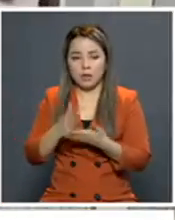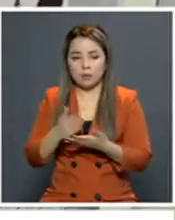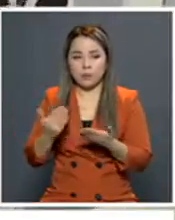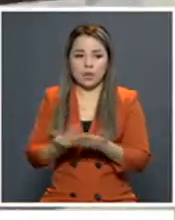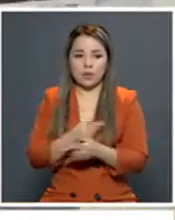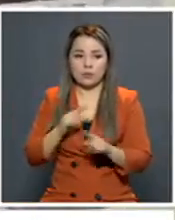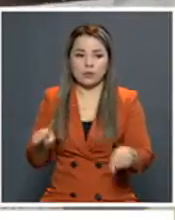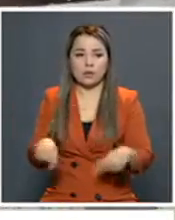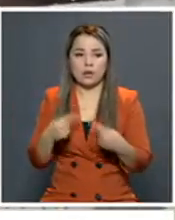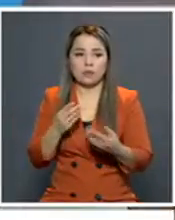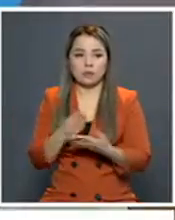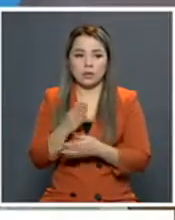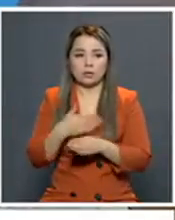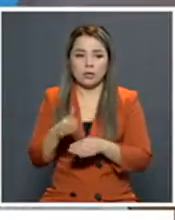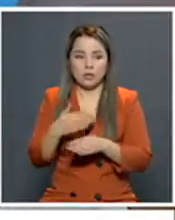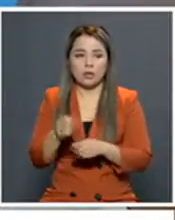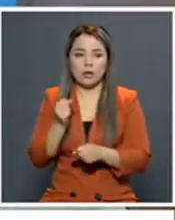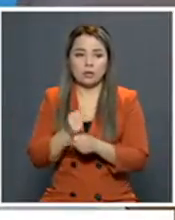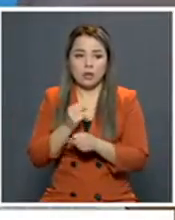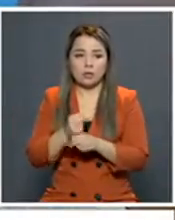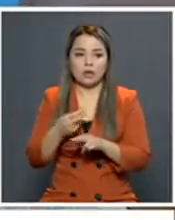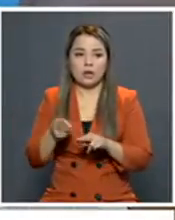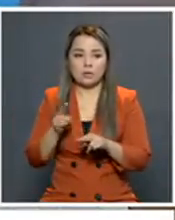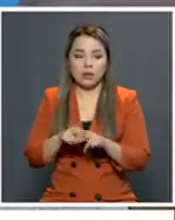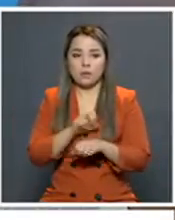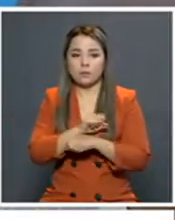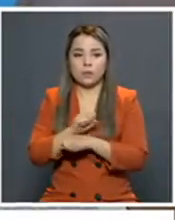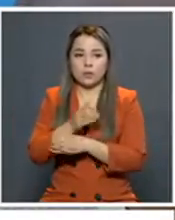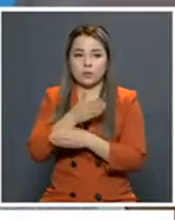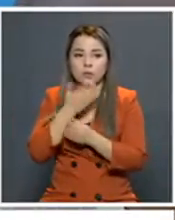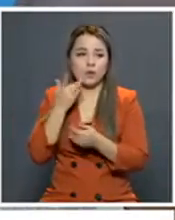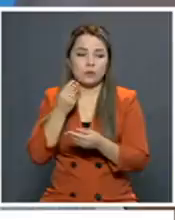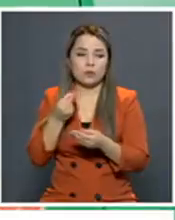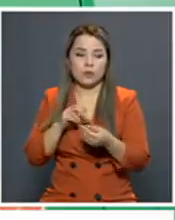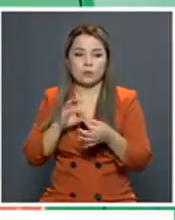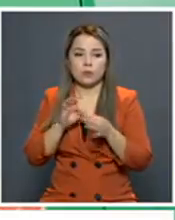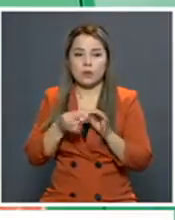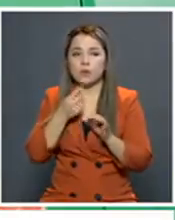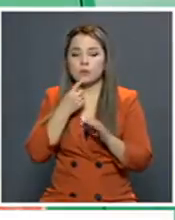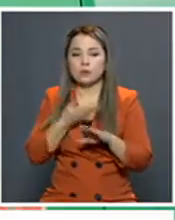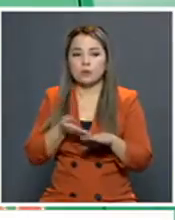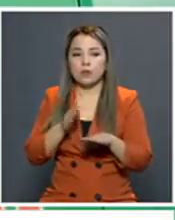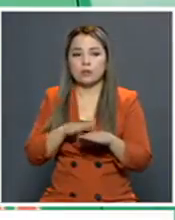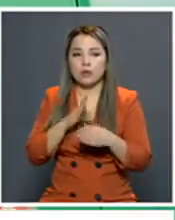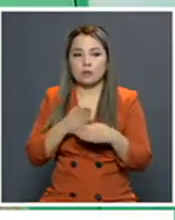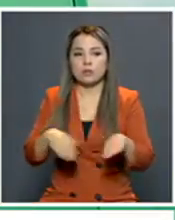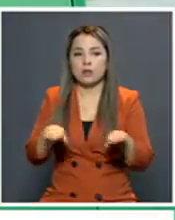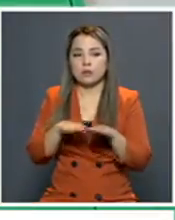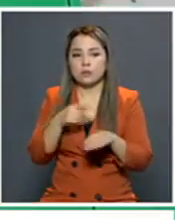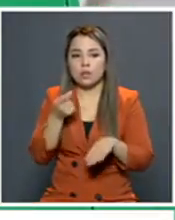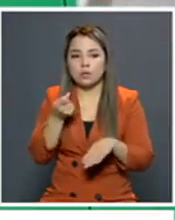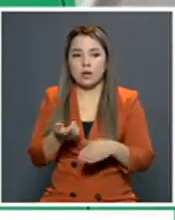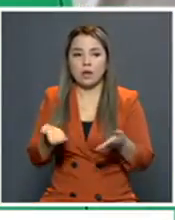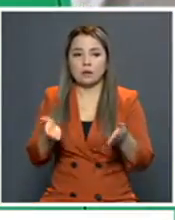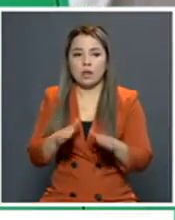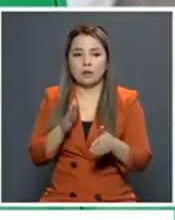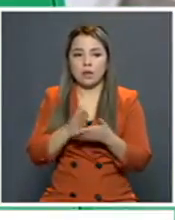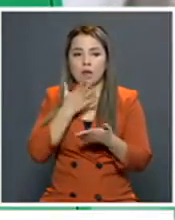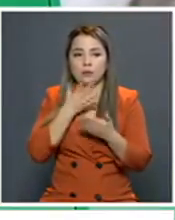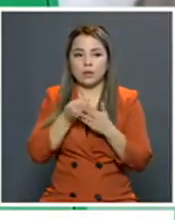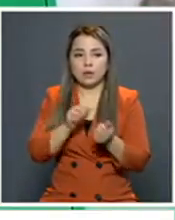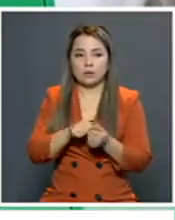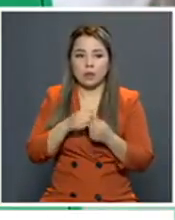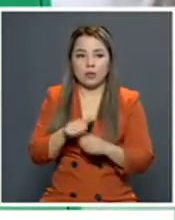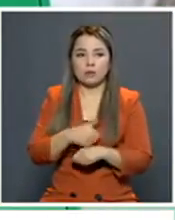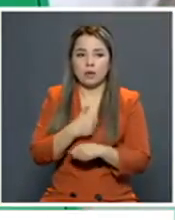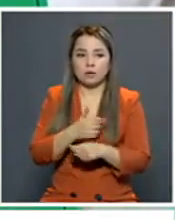жаңғырды. Содан бері тоқтаусыз шығып келе жатқанмен соңғы уақытта қаржылай қиындықтарға тап болды. Жабылудың аз ақ алдында тұрған басылымға қала